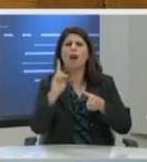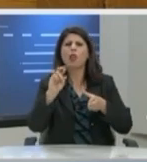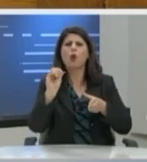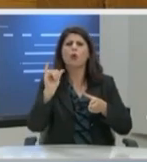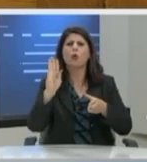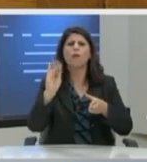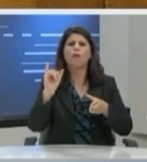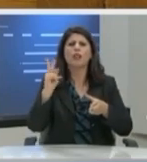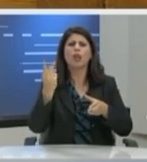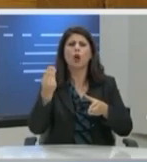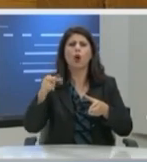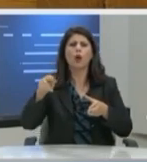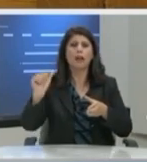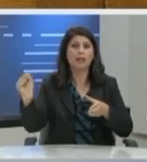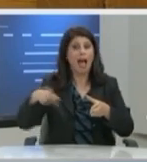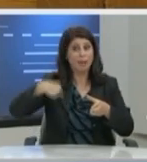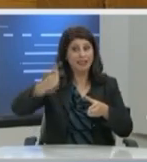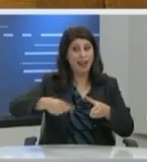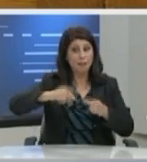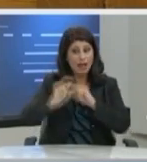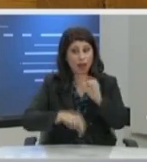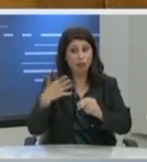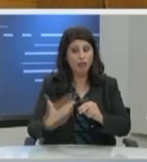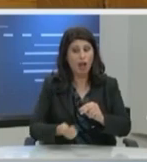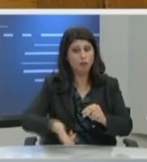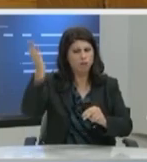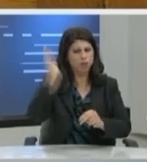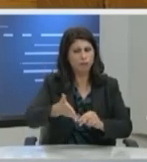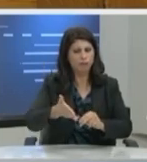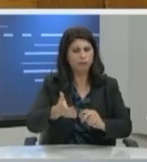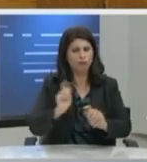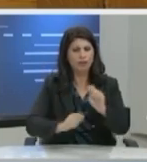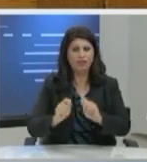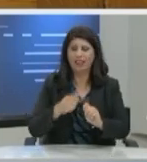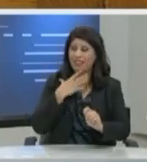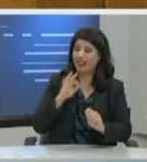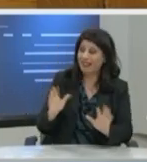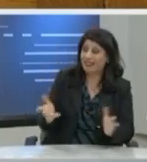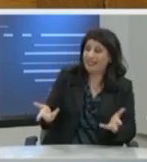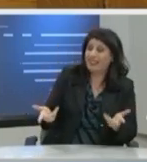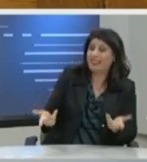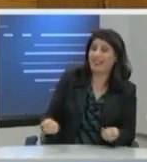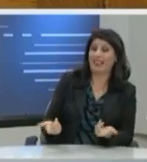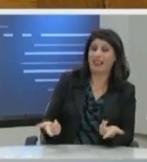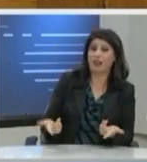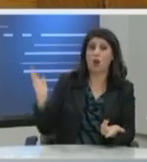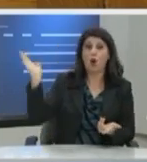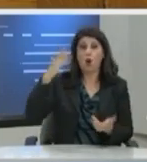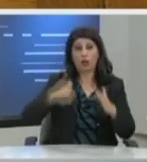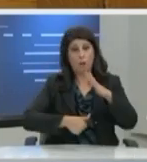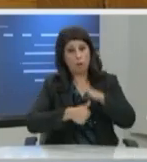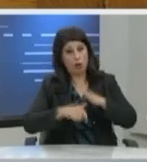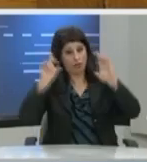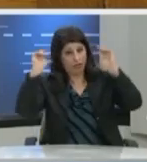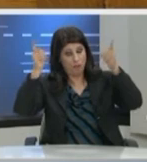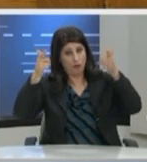των εκλογών, θα πέσει μπούρδουλας και θα υπάρξει τάξη. Δηλαδή, τι θα, δηλαδή, όταν ο πρόεδρος της Δημοκρατίας